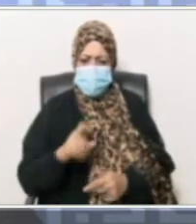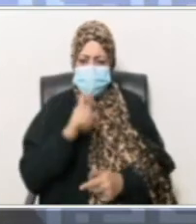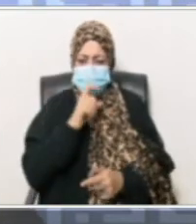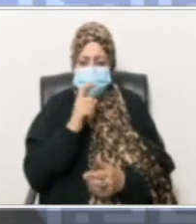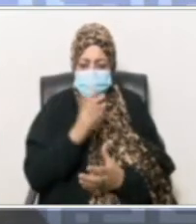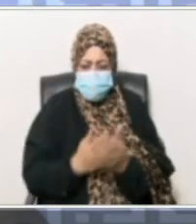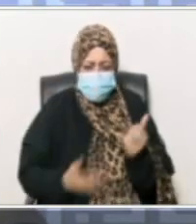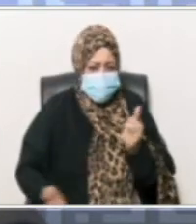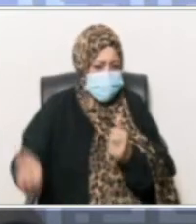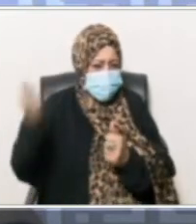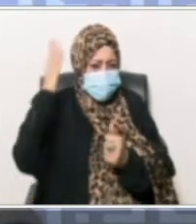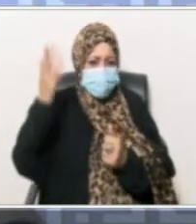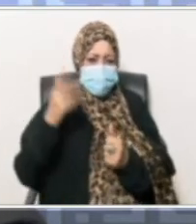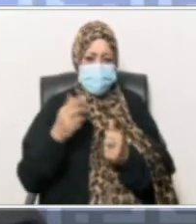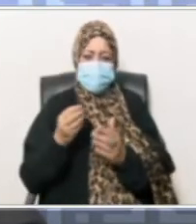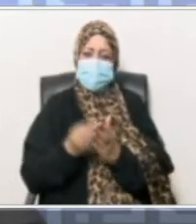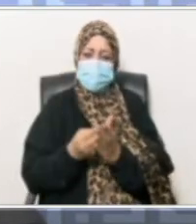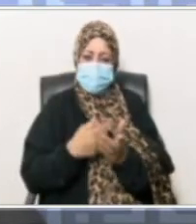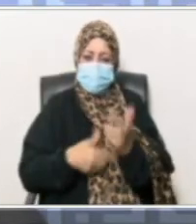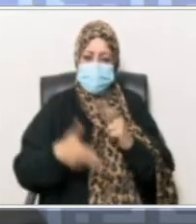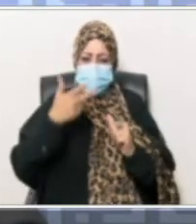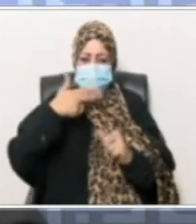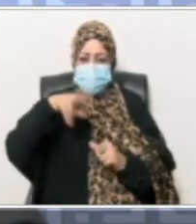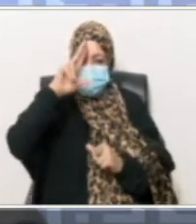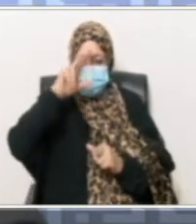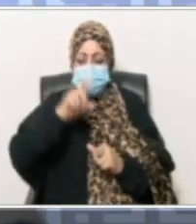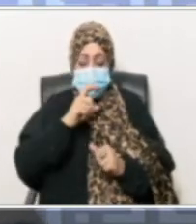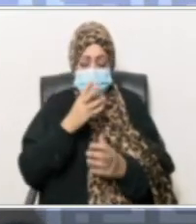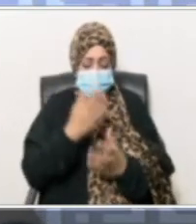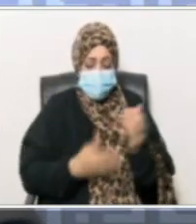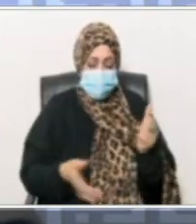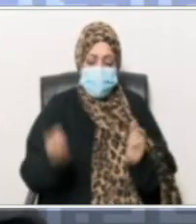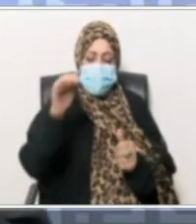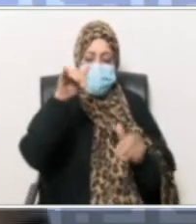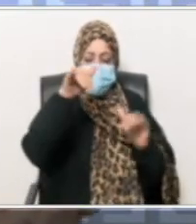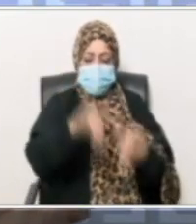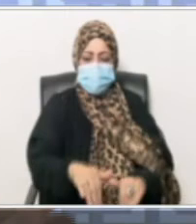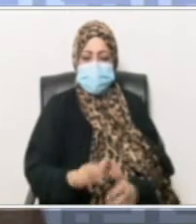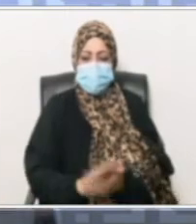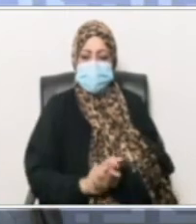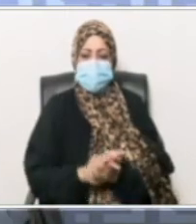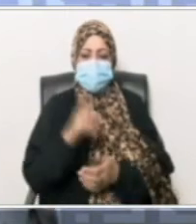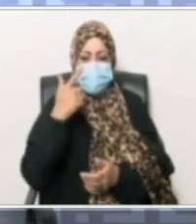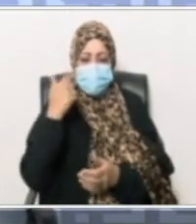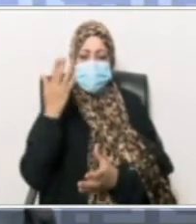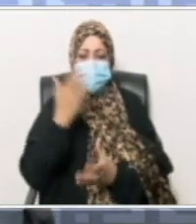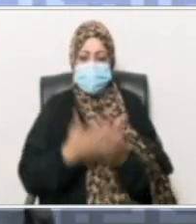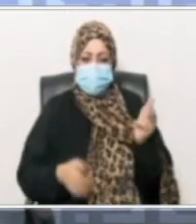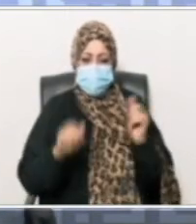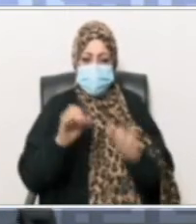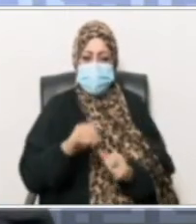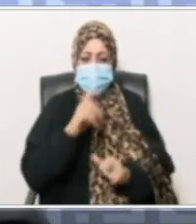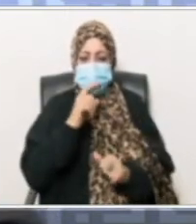البنات، وبعضهم يدفن أولاده سواء ذكورا وإناثا خشية إملاق، خشية النفقة.